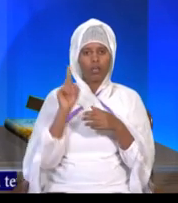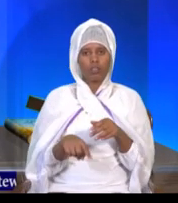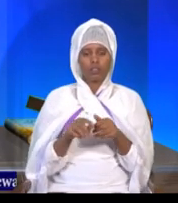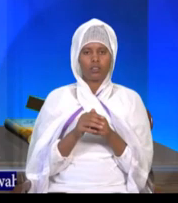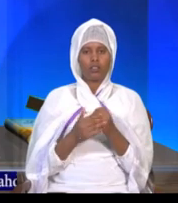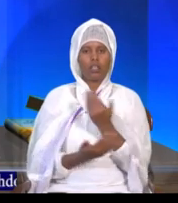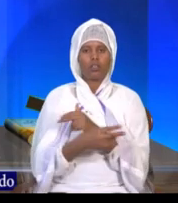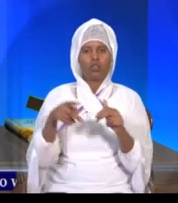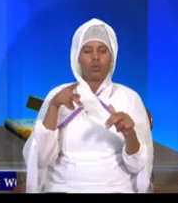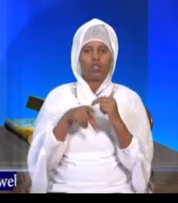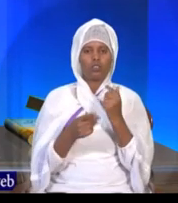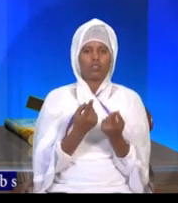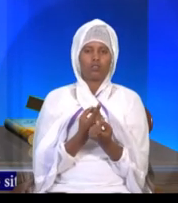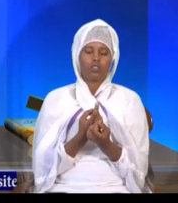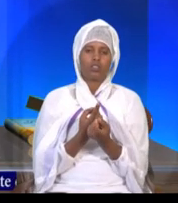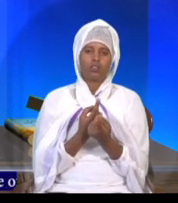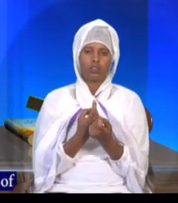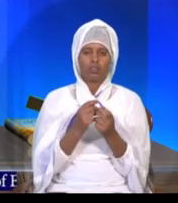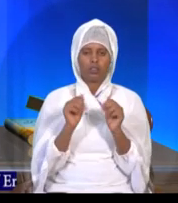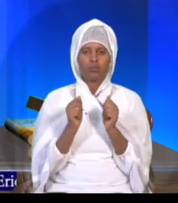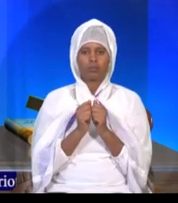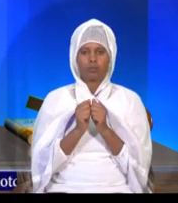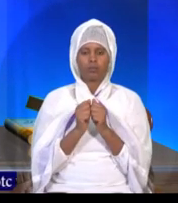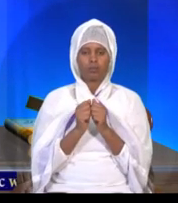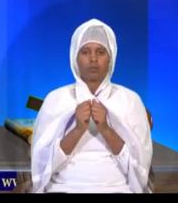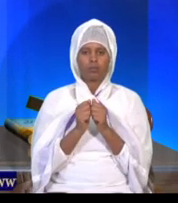መዓልቲ በቃ ከየቋረፆ ፍትኖም